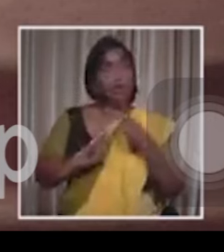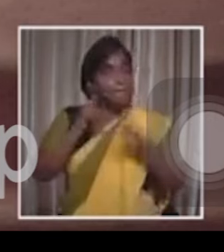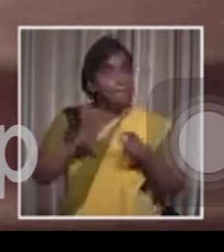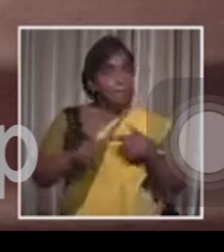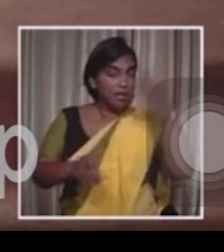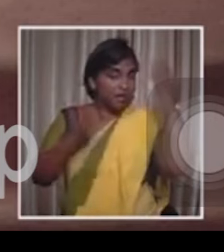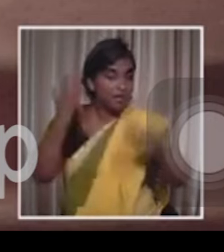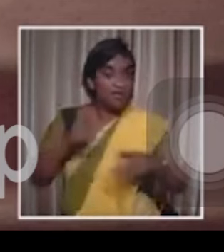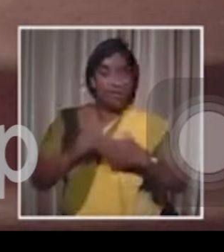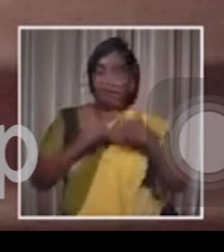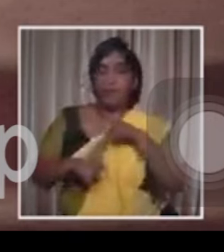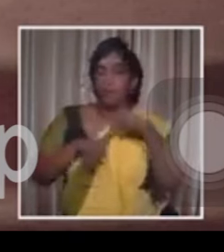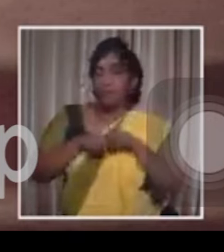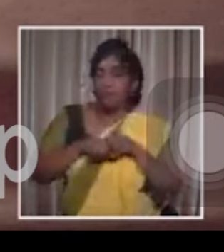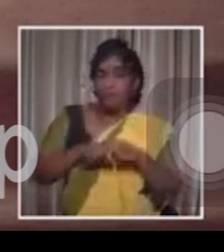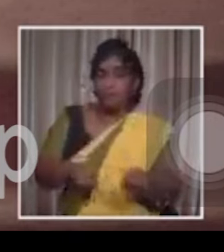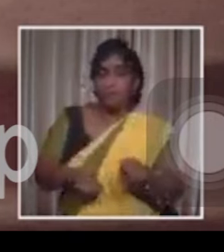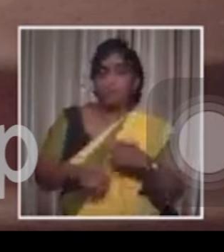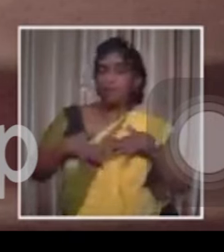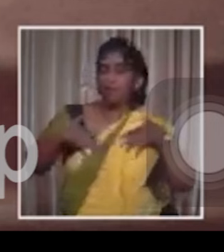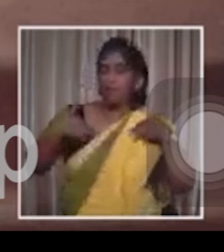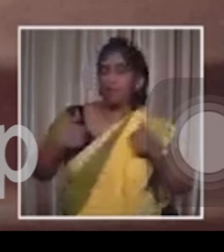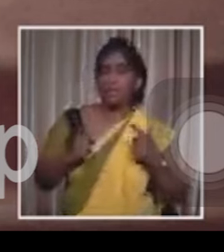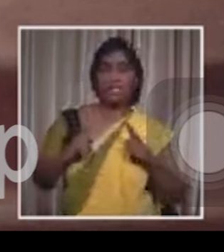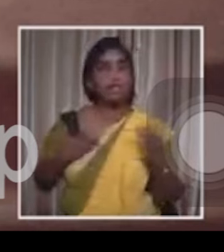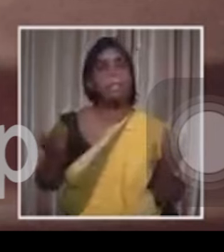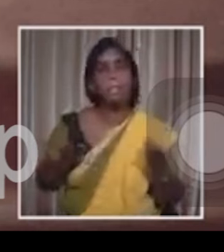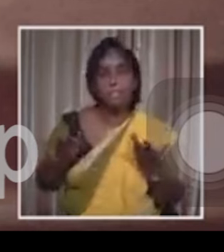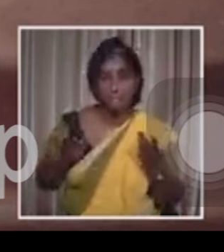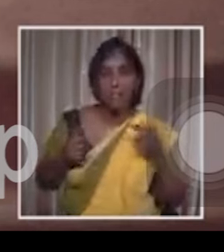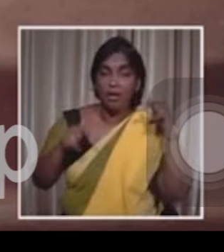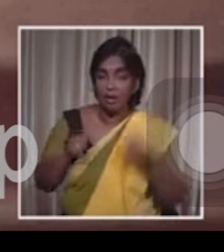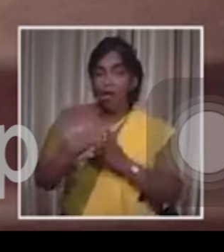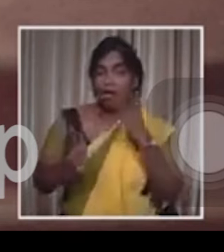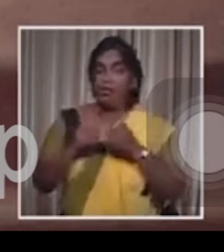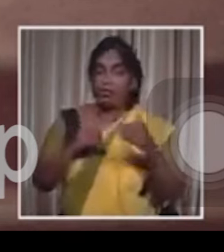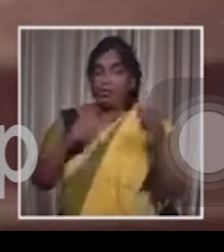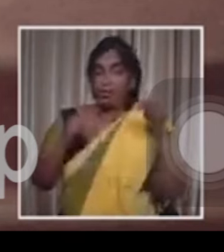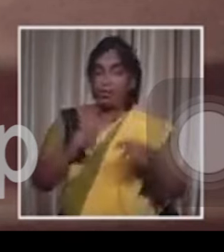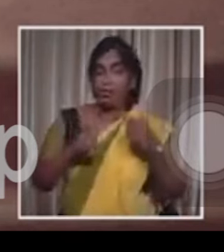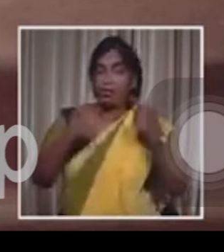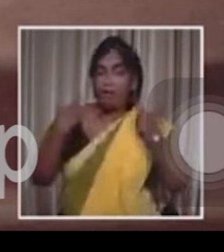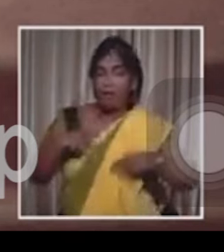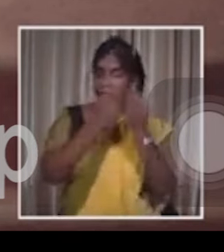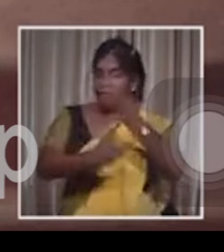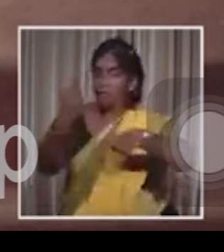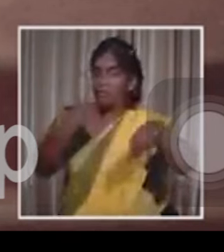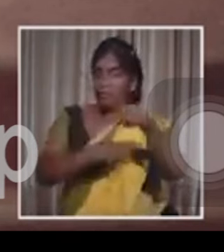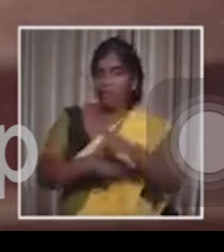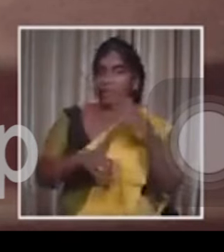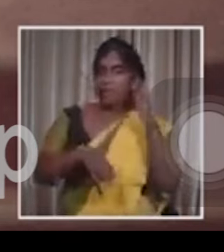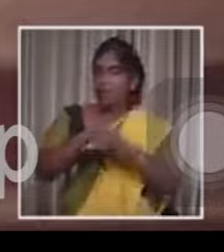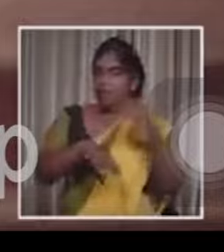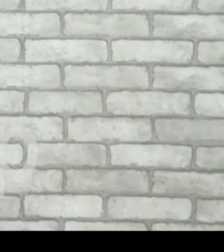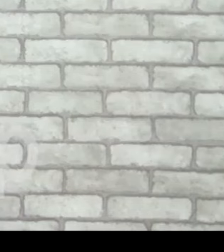මේ රටේ මිනිසුන් මරලා කවදාවත් ඒ ලේවලින් සැනසීම ජීවත් වෙන්න බෑ කියන එක අද අවුරුදු 3ක් යනකොට රාජපක්ෂ පරපුරටම ඔප්පු වෙලා